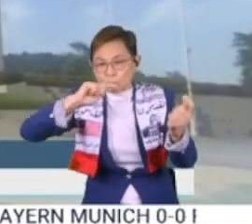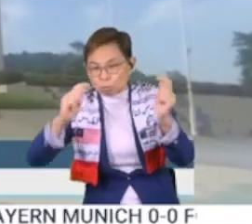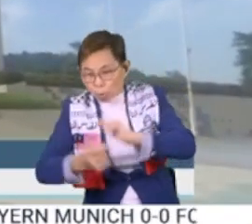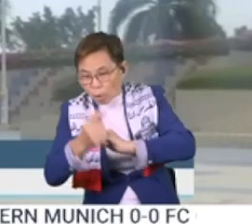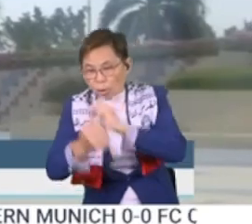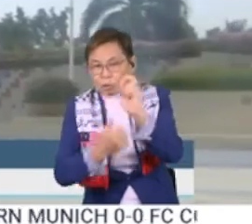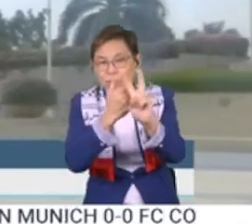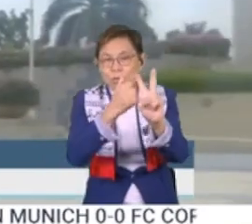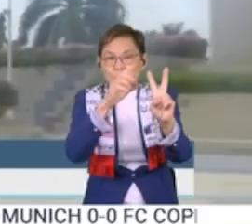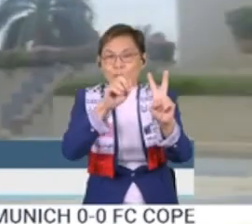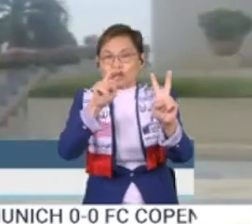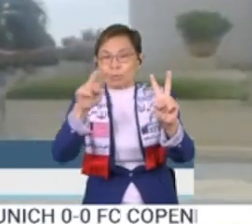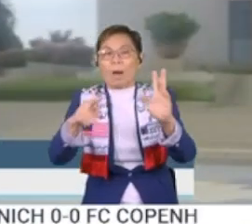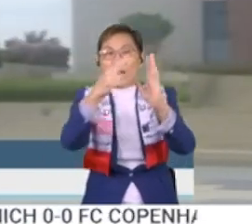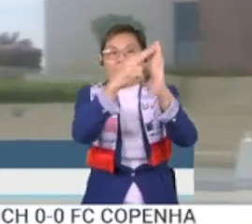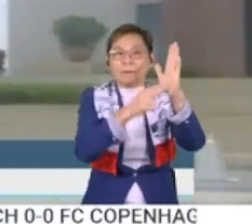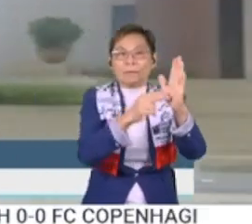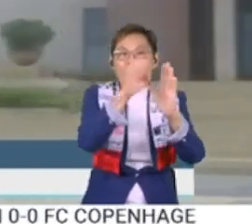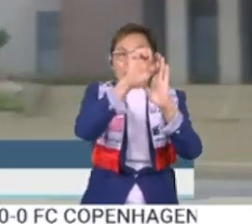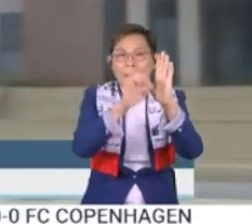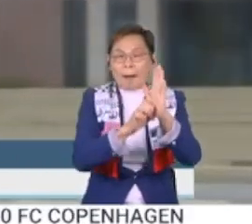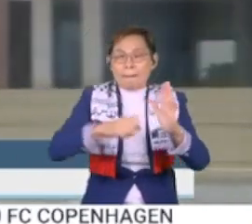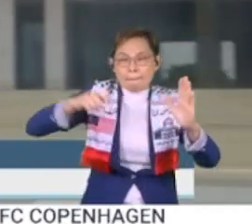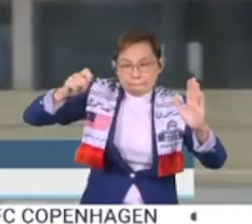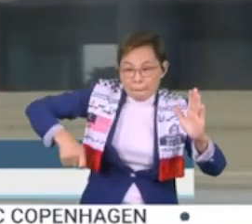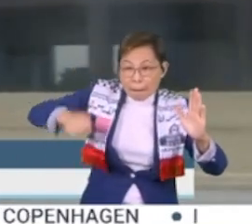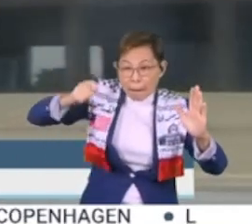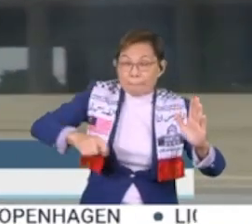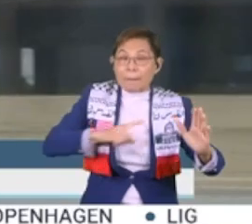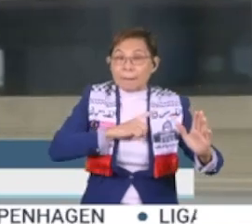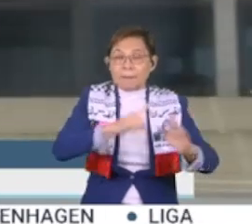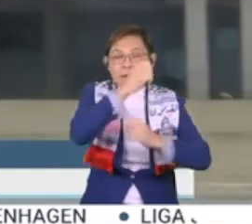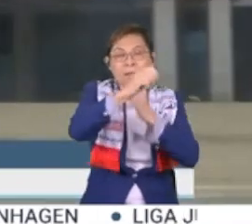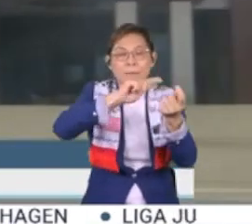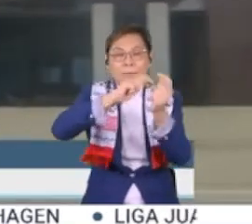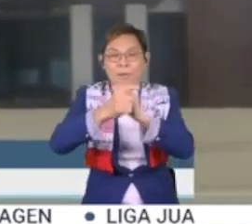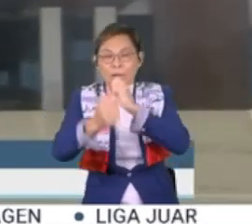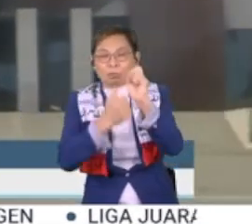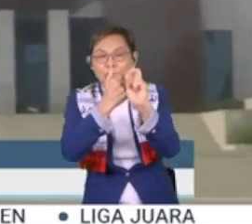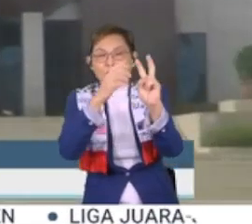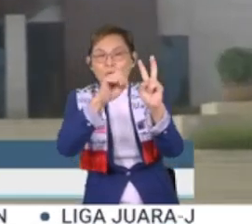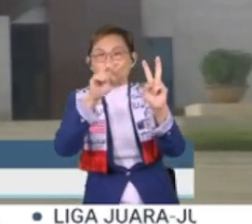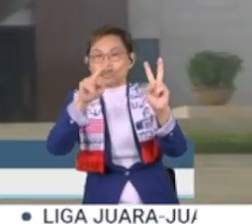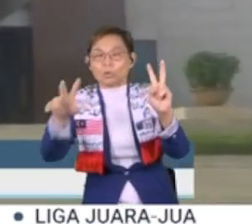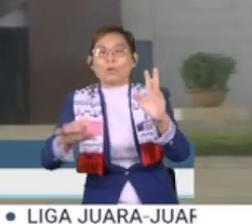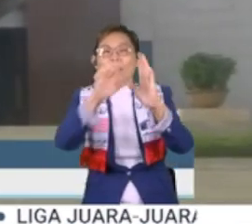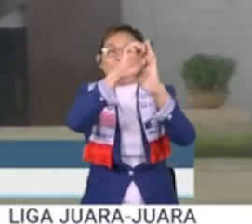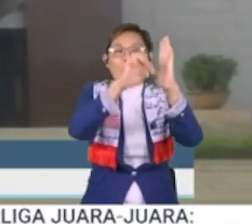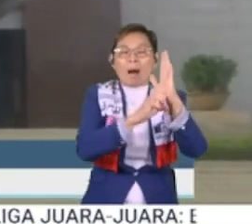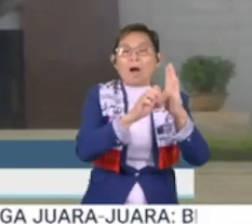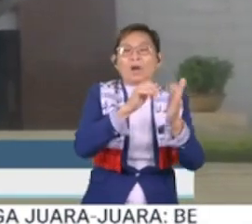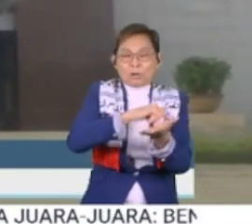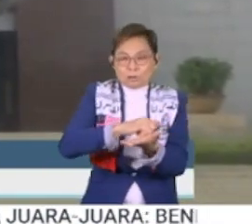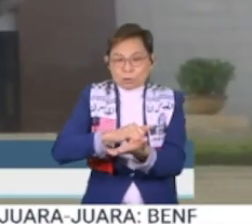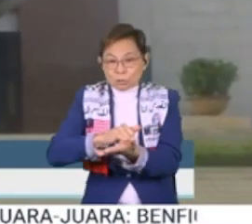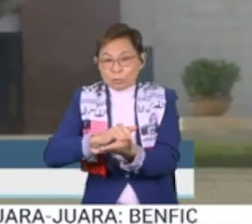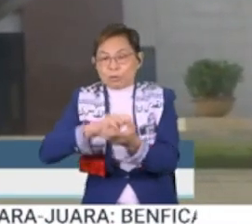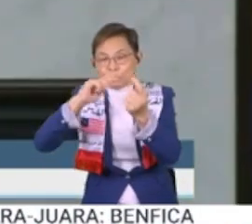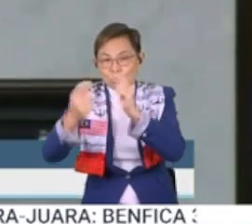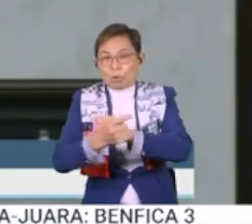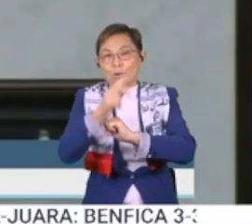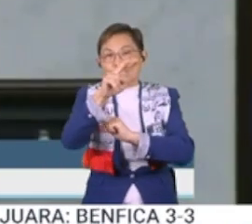2023 RUU men mahkamah Syariah pindaan 2023 ruuakmen yuran pindaan